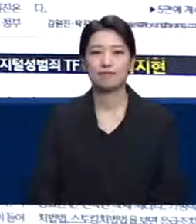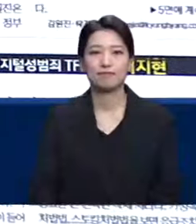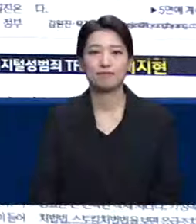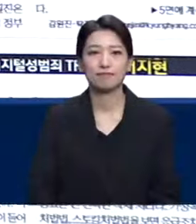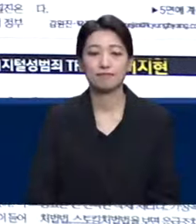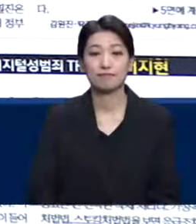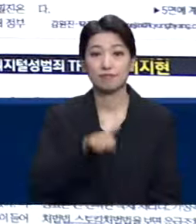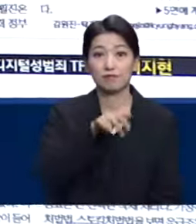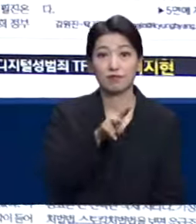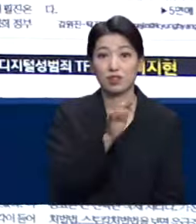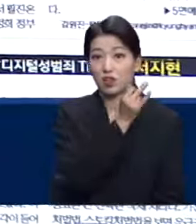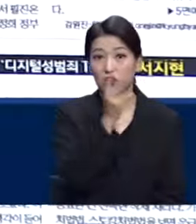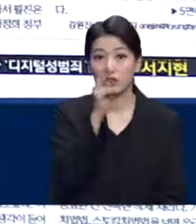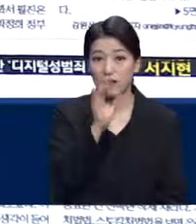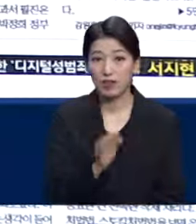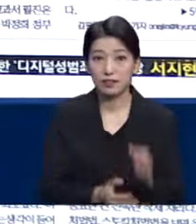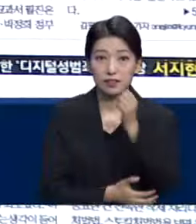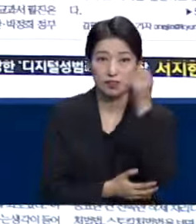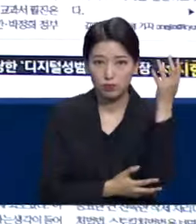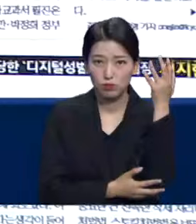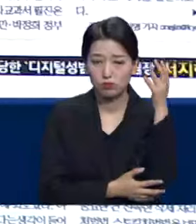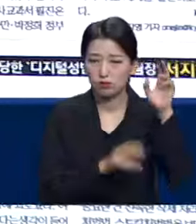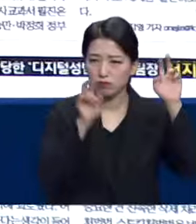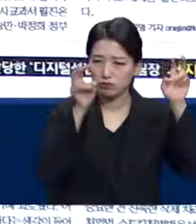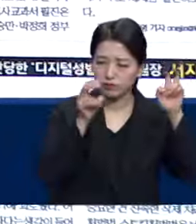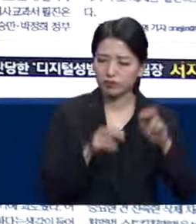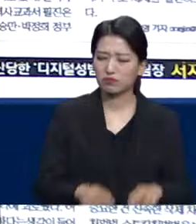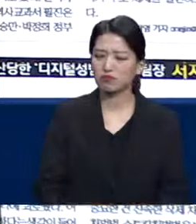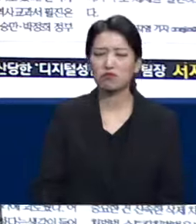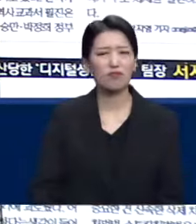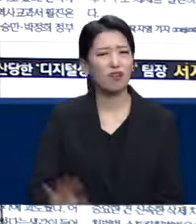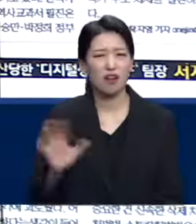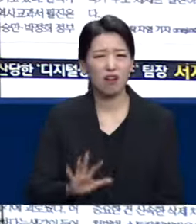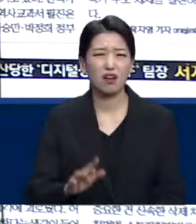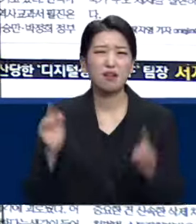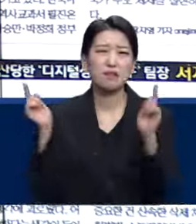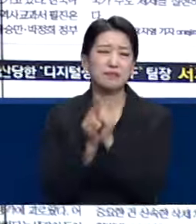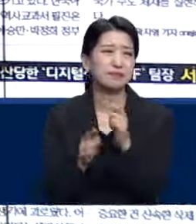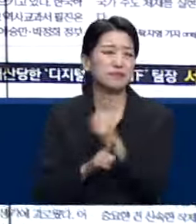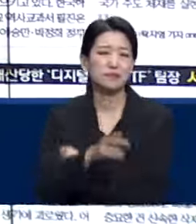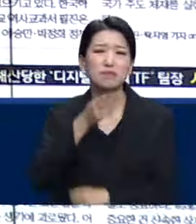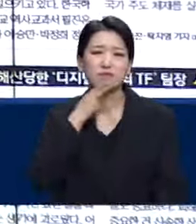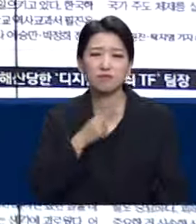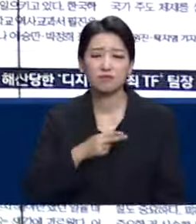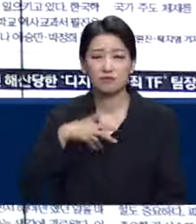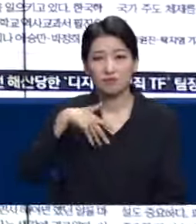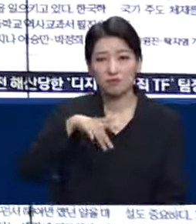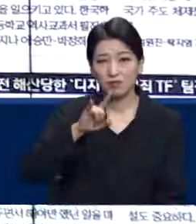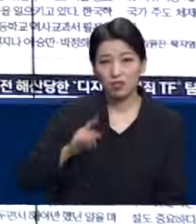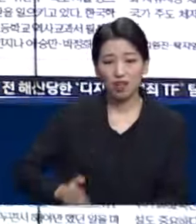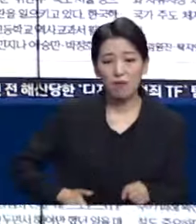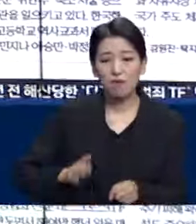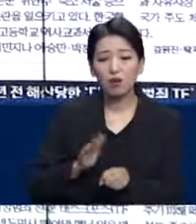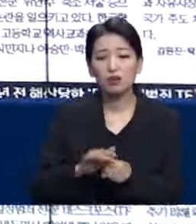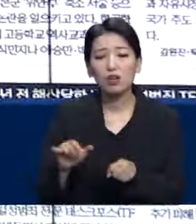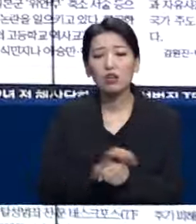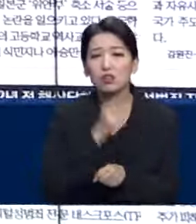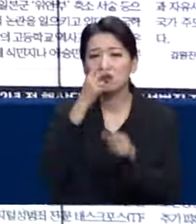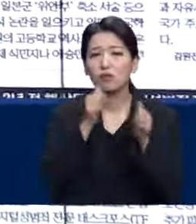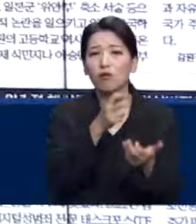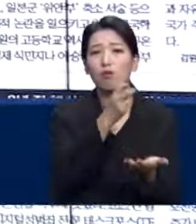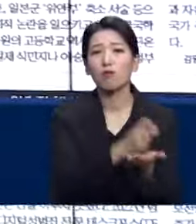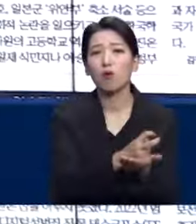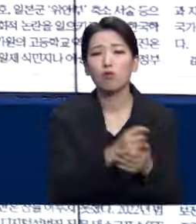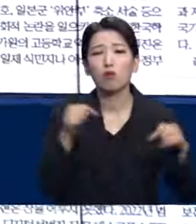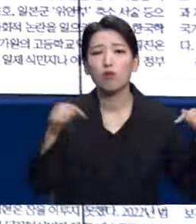경향입니다. 최상병 특검도 의료 대란도 빈손이다. 아까 저희 조금 전에 봤었던 국민일보는